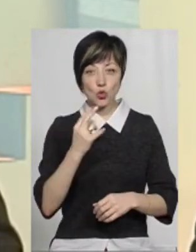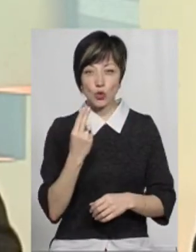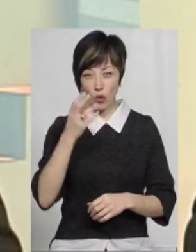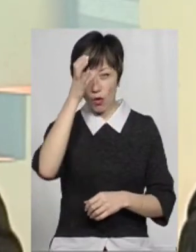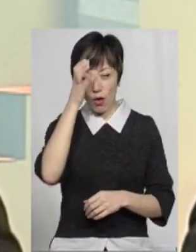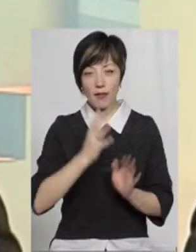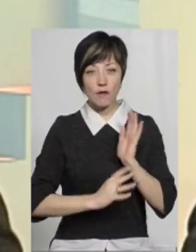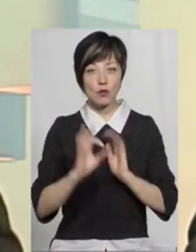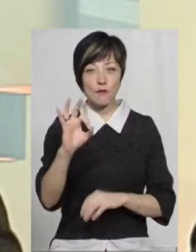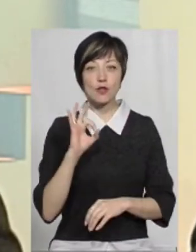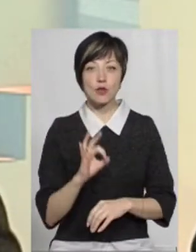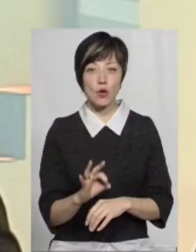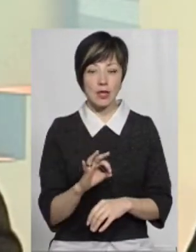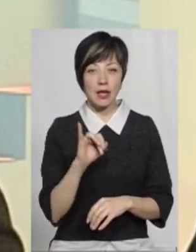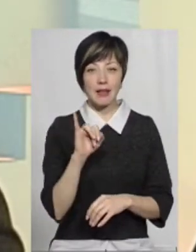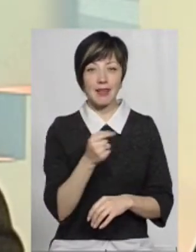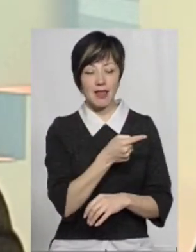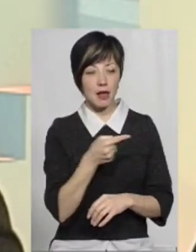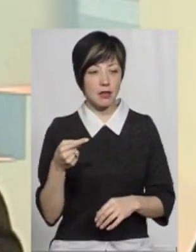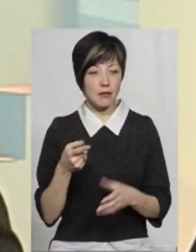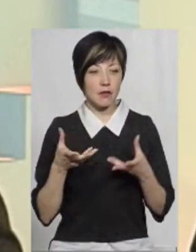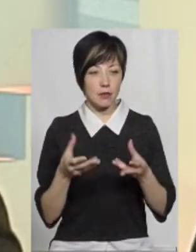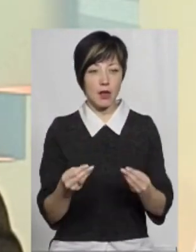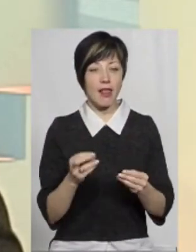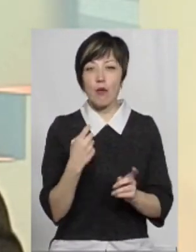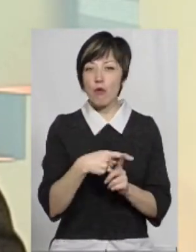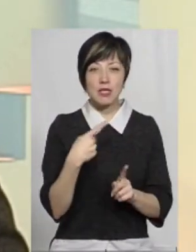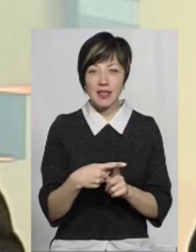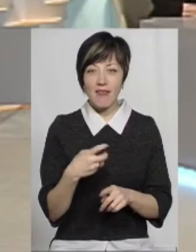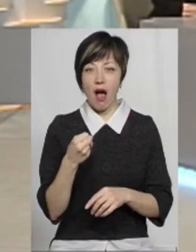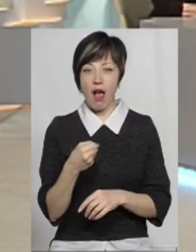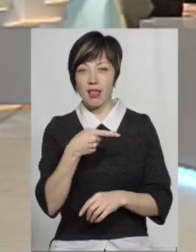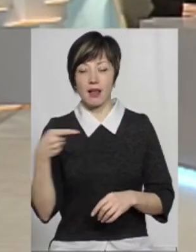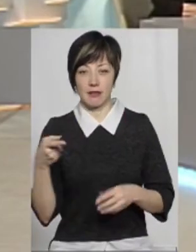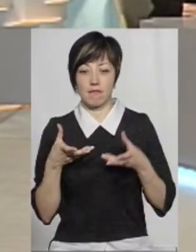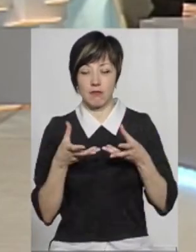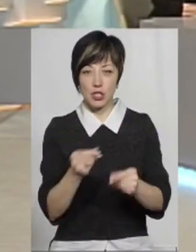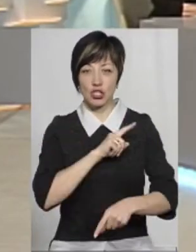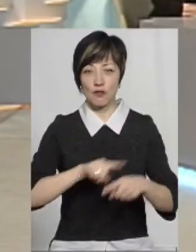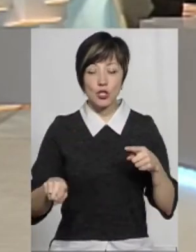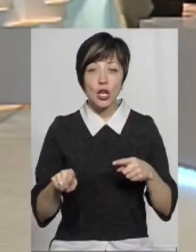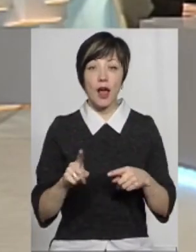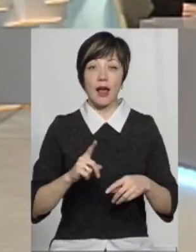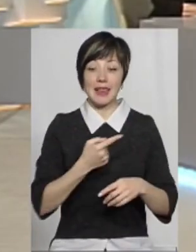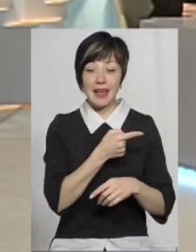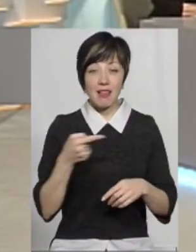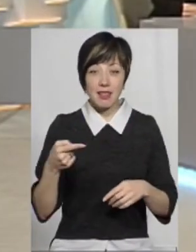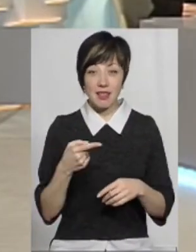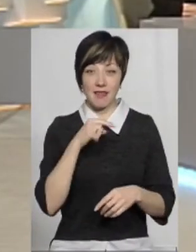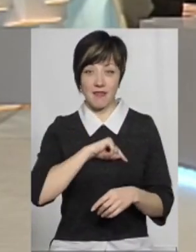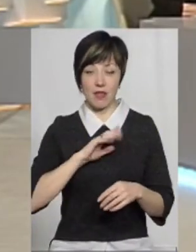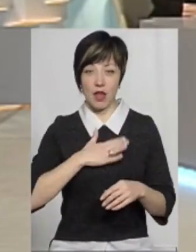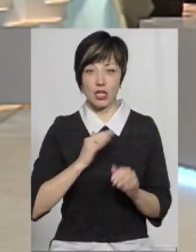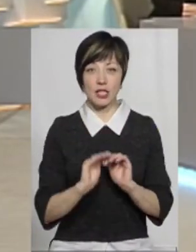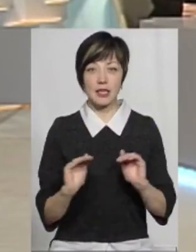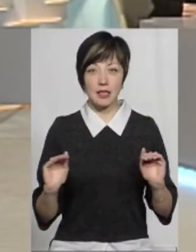соціології 90% іде негатива, вона набагато швидше. Не позитива, а негатива. І цей негатив наших дітей, вже навіть